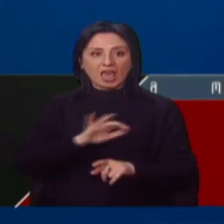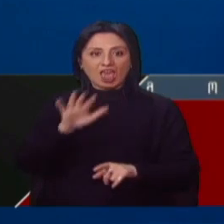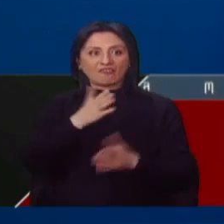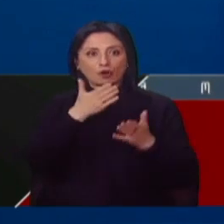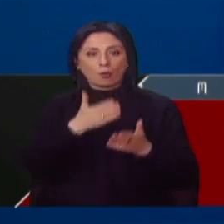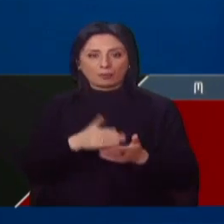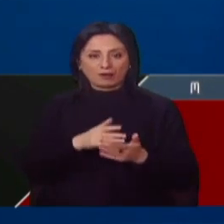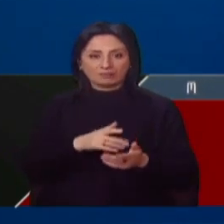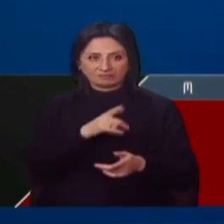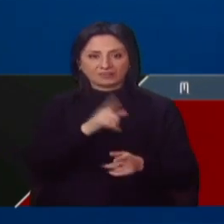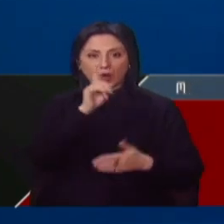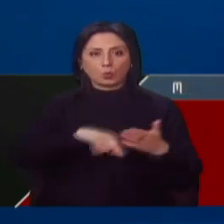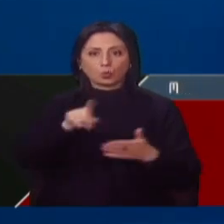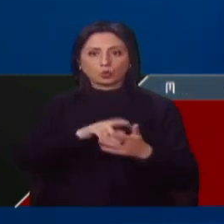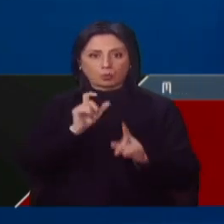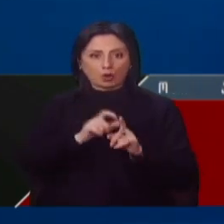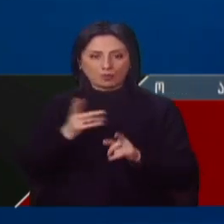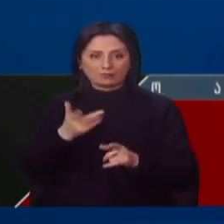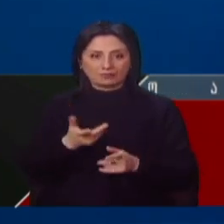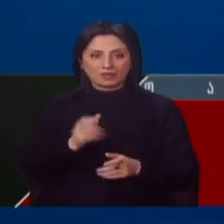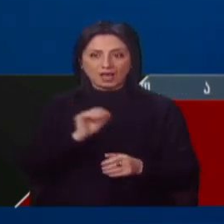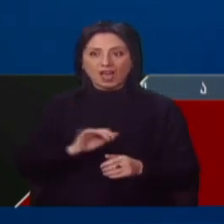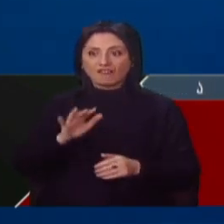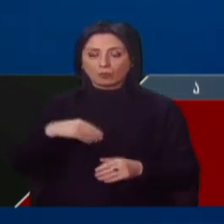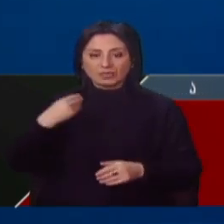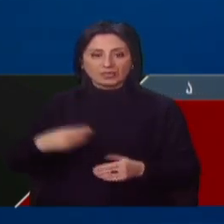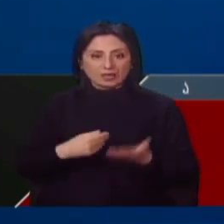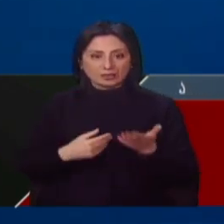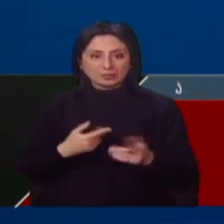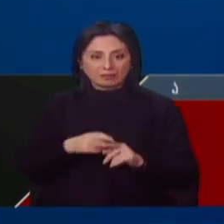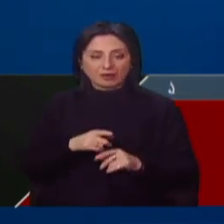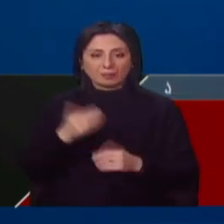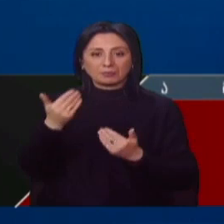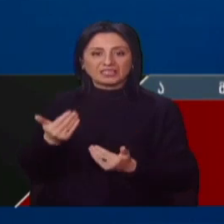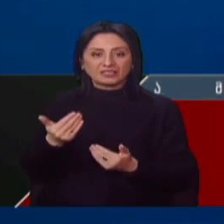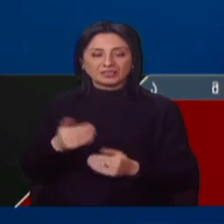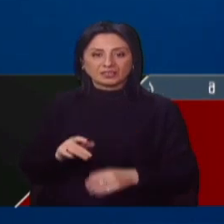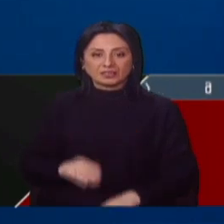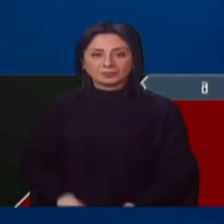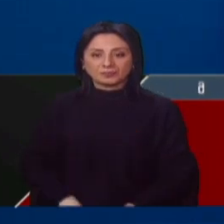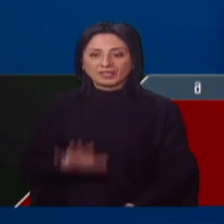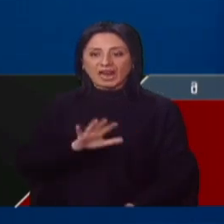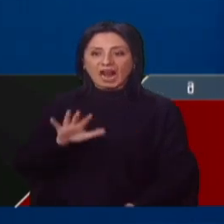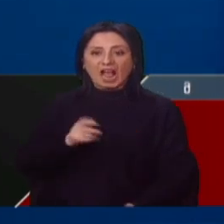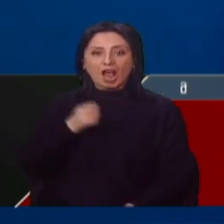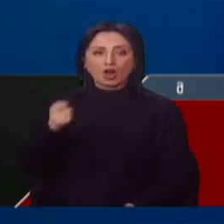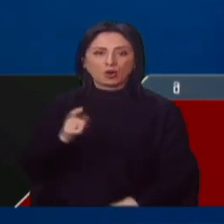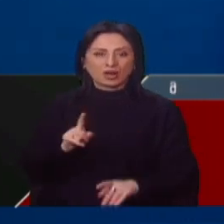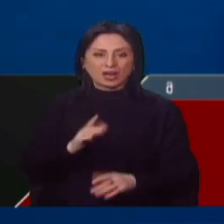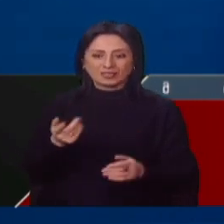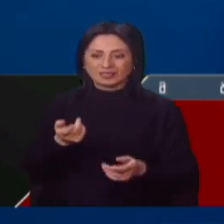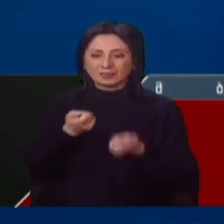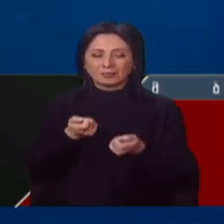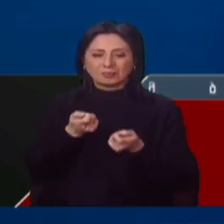instituts, rasats kia Strasburgis adamianis uplebata Europoli sasamartlo da mistvis es gaerosvis mimartva aris ragatsa